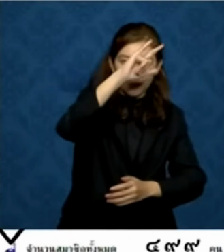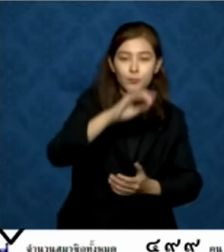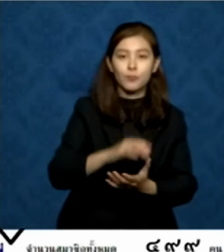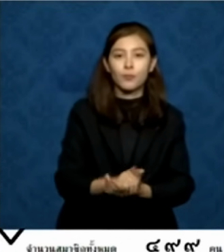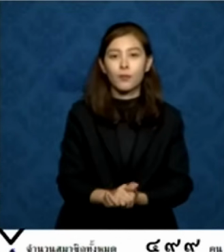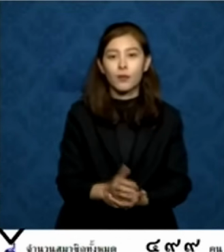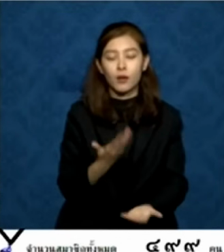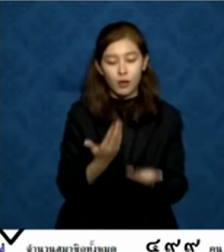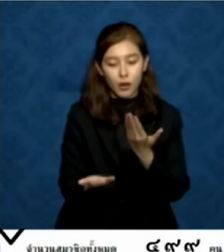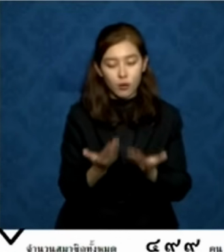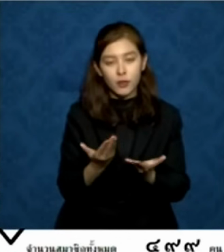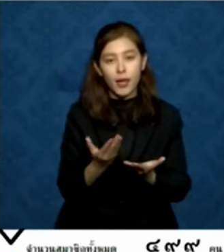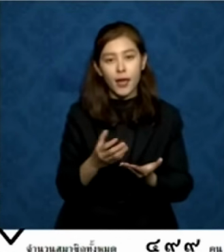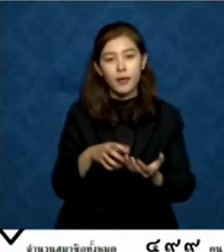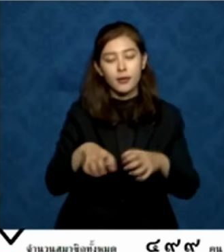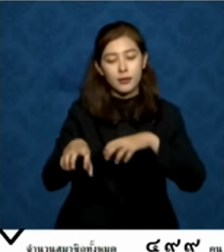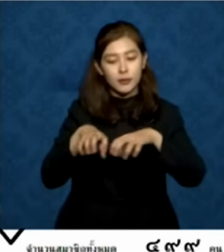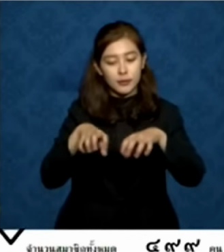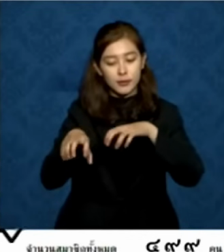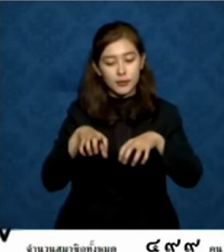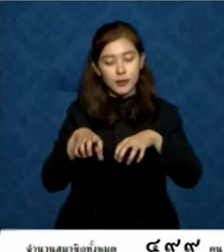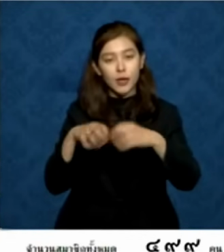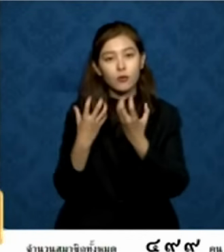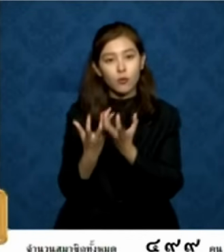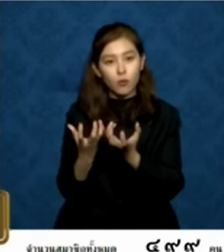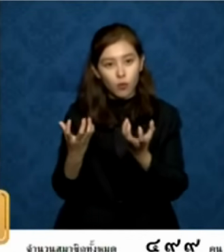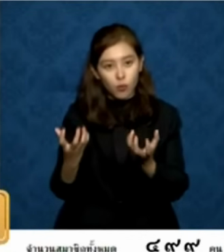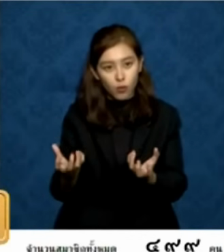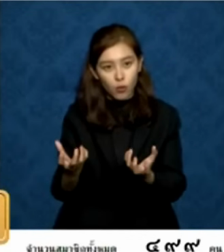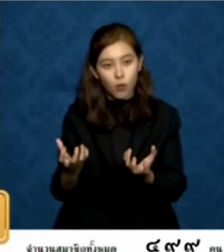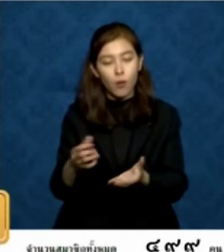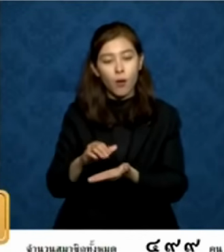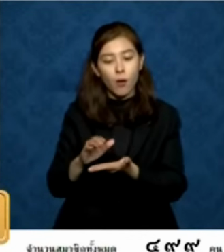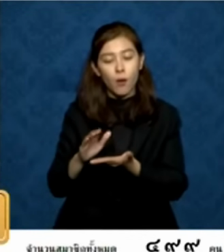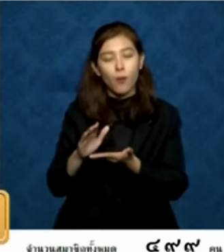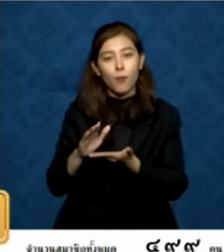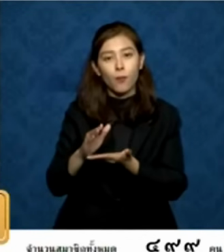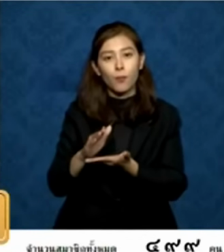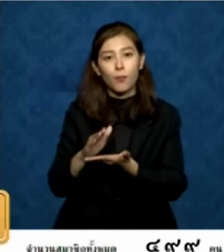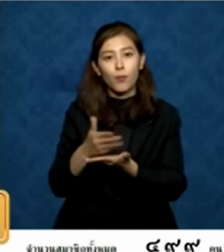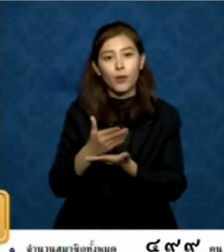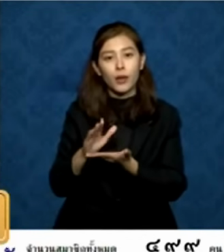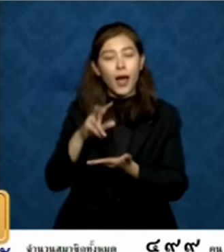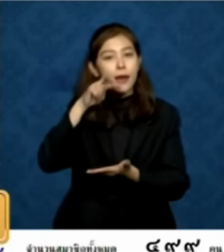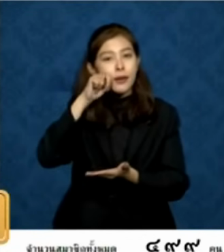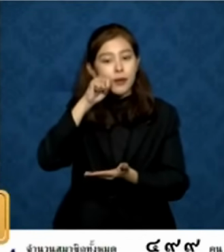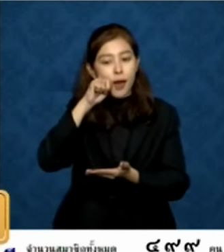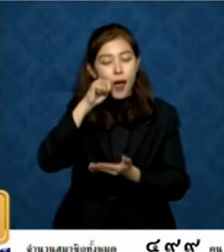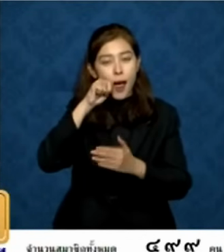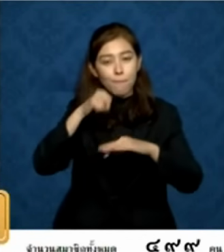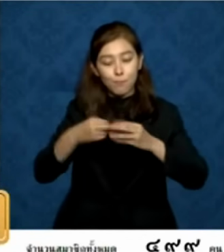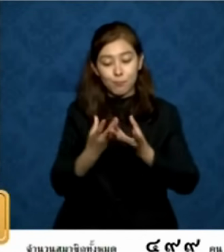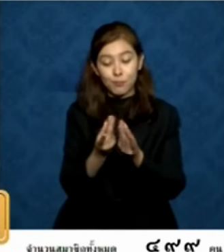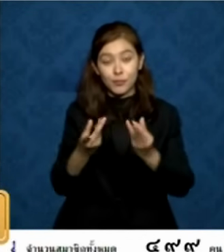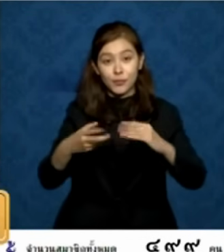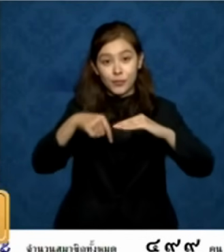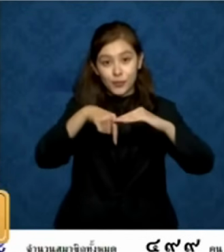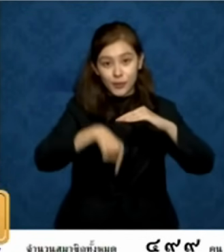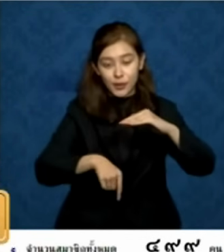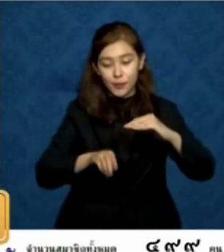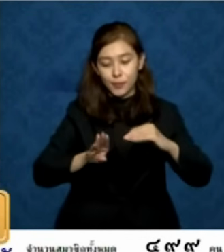พื่อการบริหารจัดการทรัพยากรรวมทั้งเพิ่มศักยภาพการบริหารจัดการทรัพยากรน้ำบาดาลข้อ 5